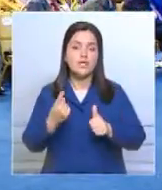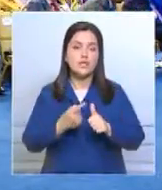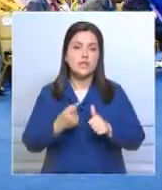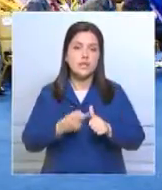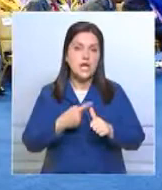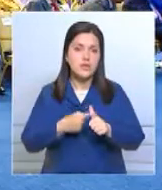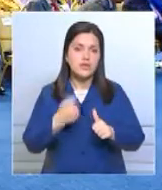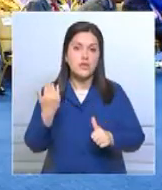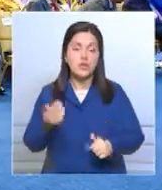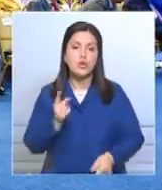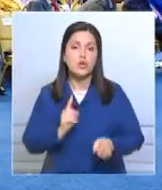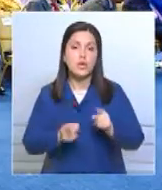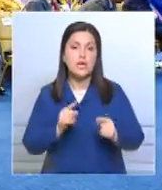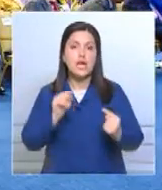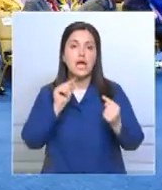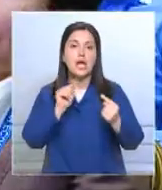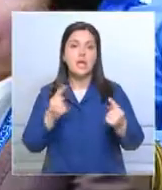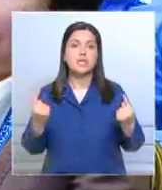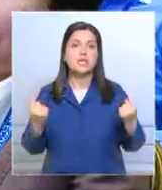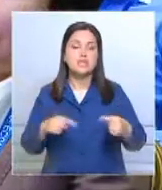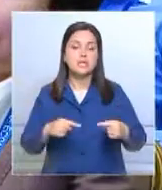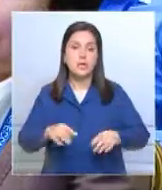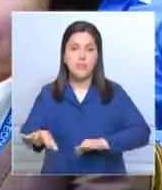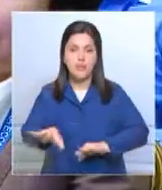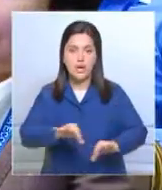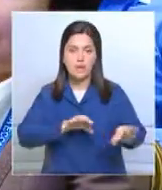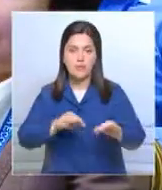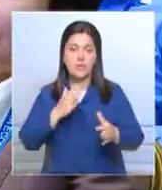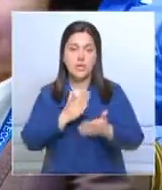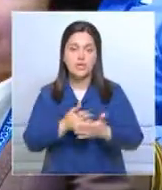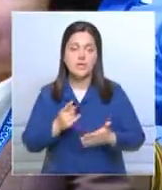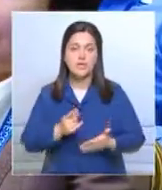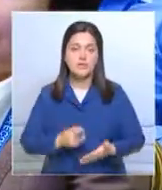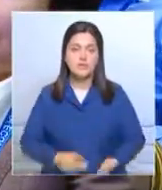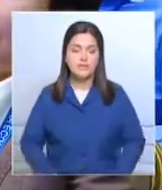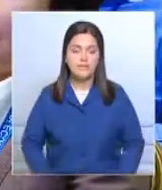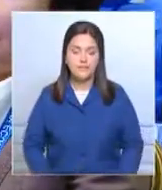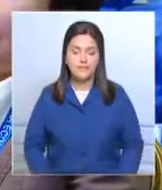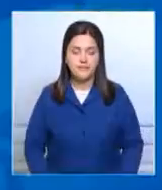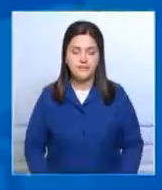самой выставки и назвал ее реальным антикризисным проектом